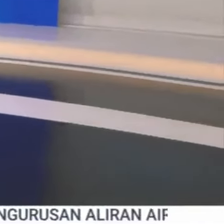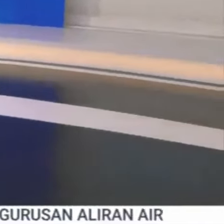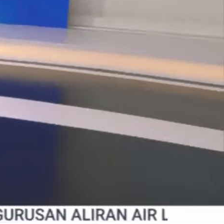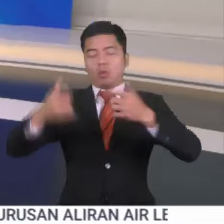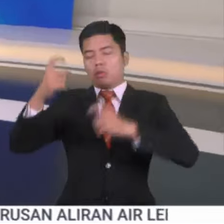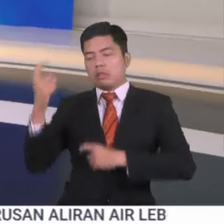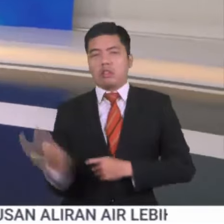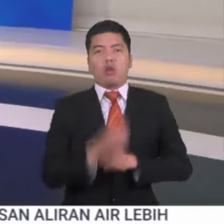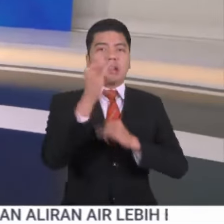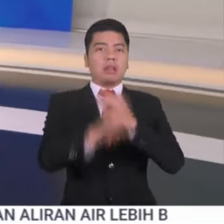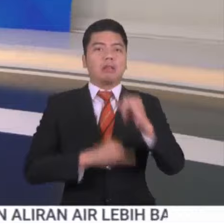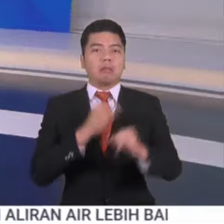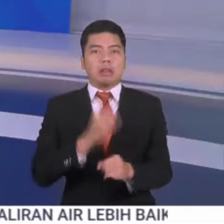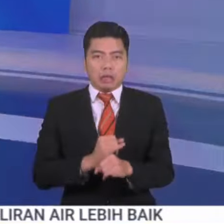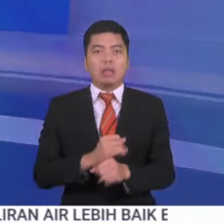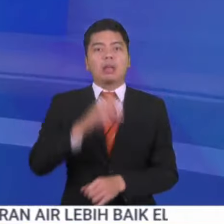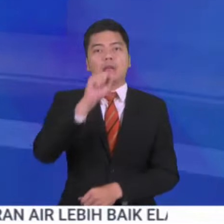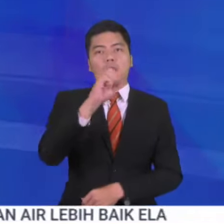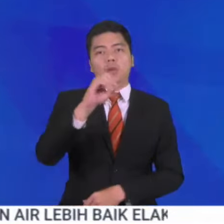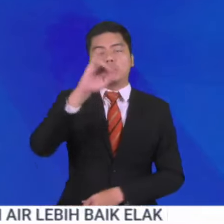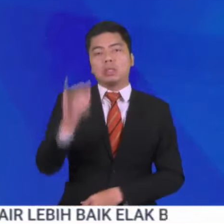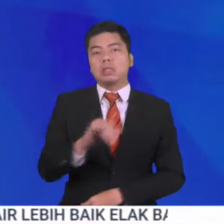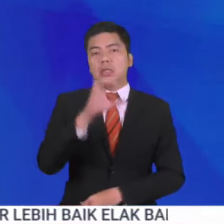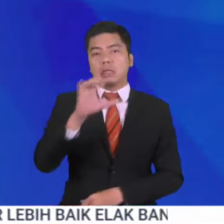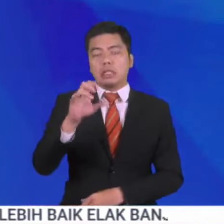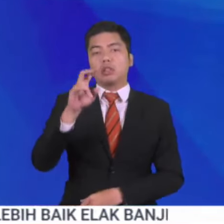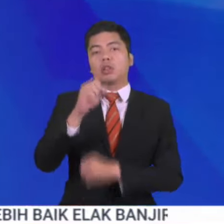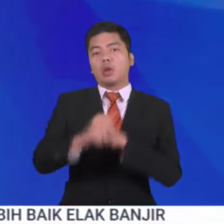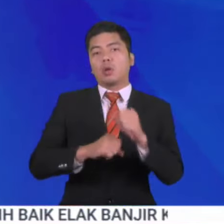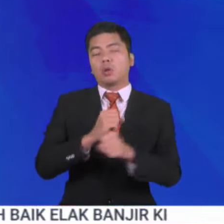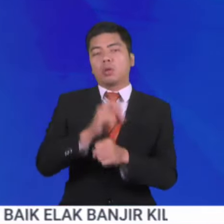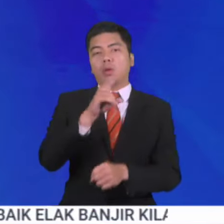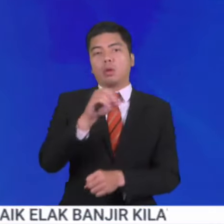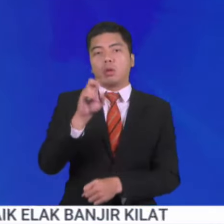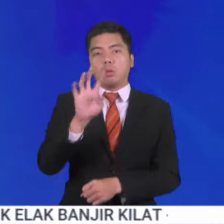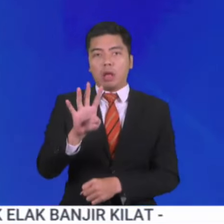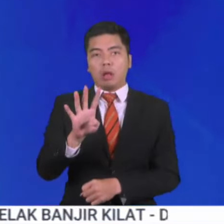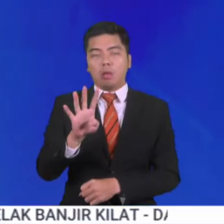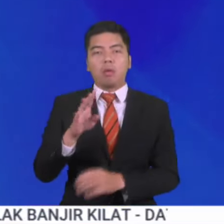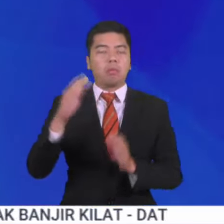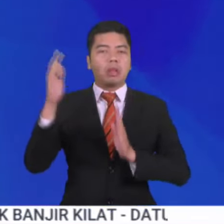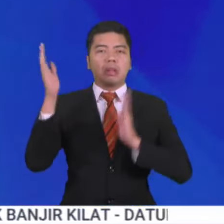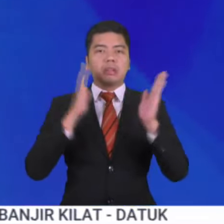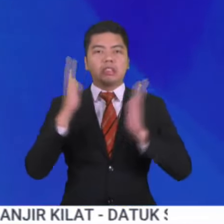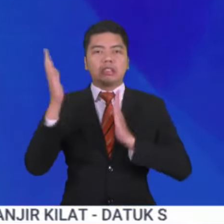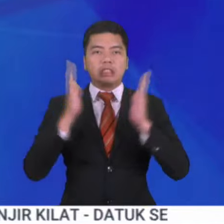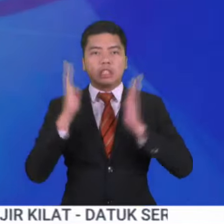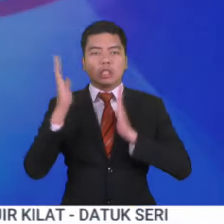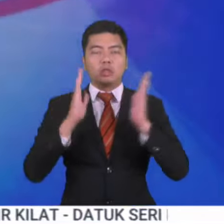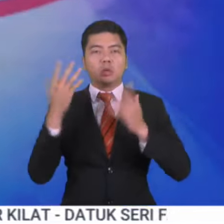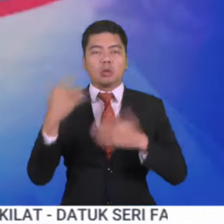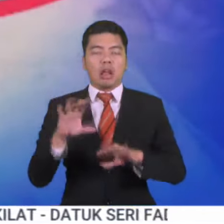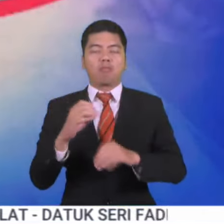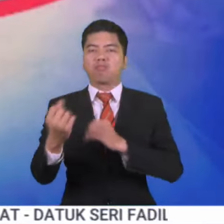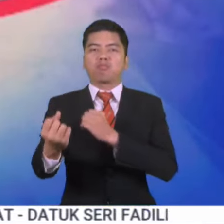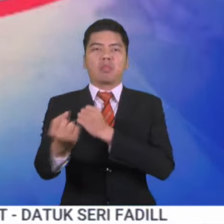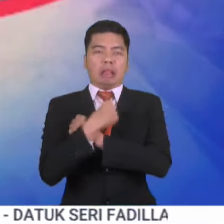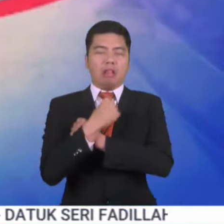Kejohanan hoki antarabangsa Piala Sultan Johor SOJC 2024, skuad negara tewas 3-0 kepada Jepun pada